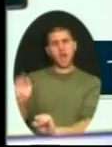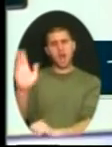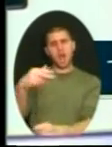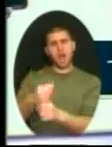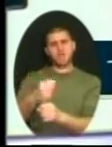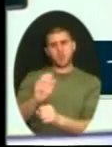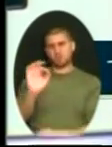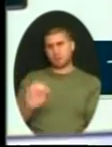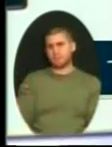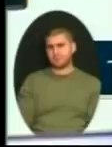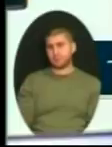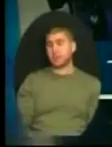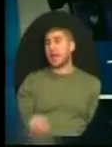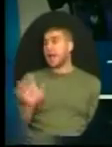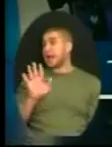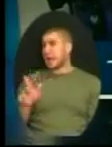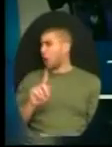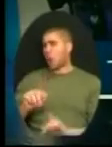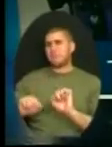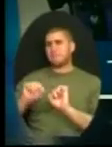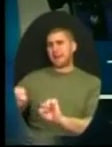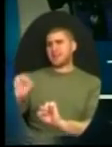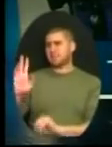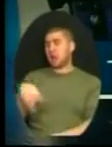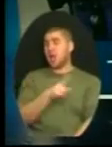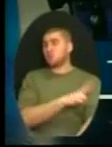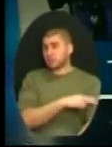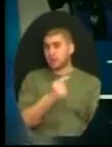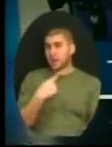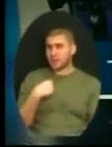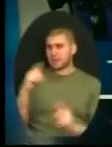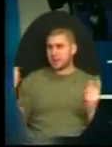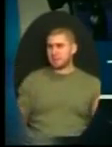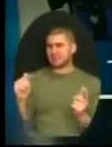על העבודה שהם זה עושים. זה ככה לא מגינים על שוטרים. אני שמה